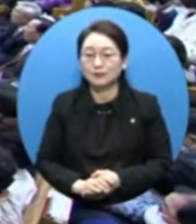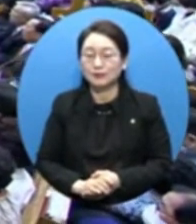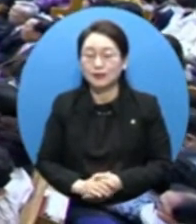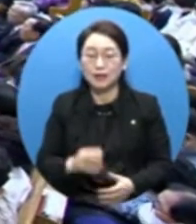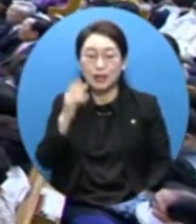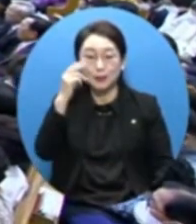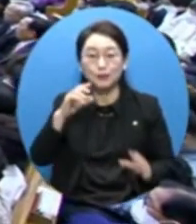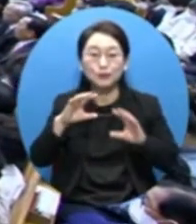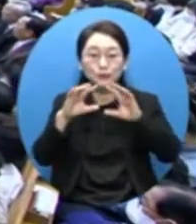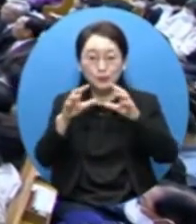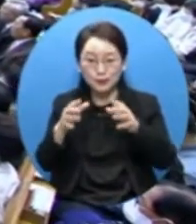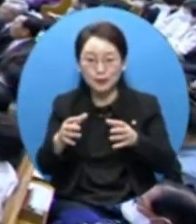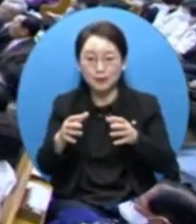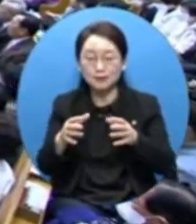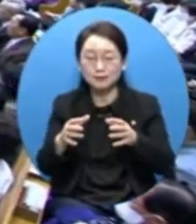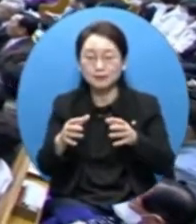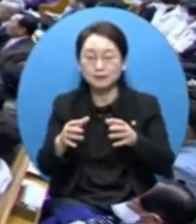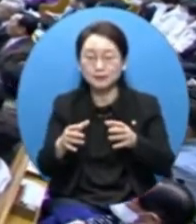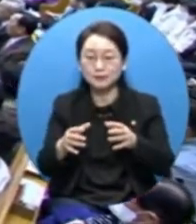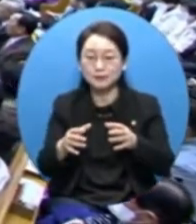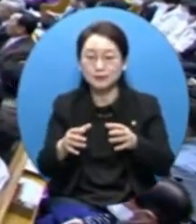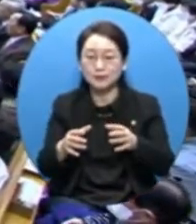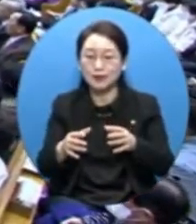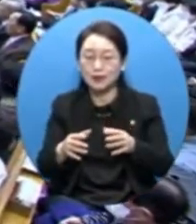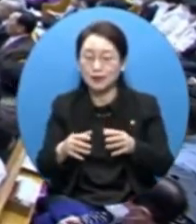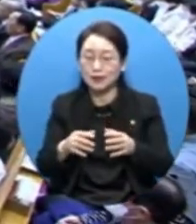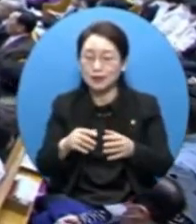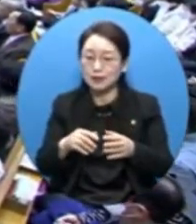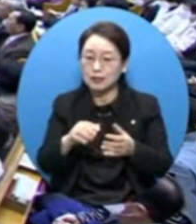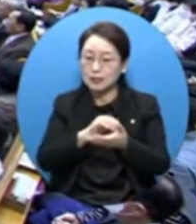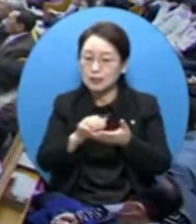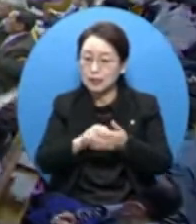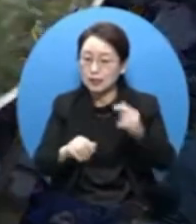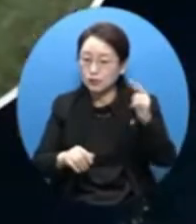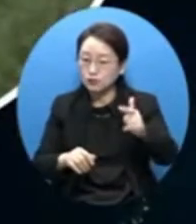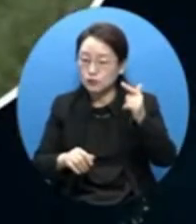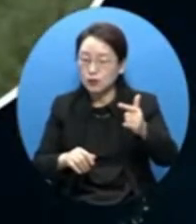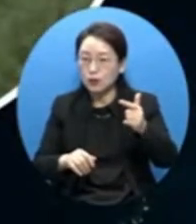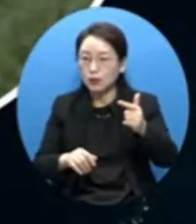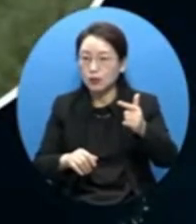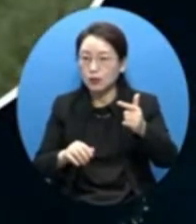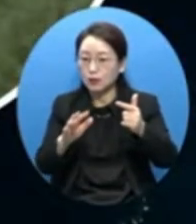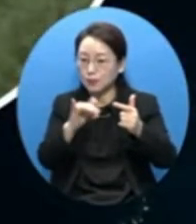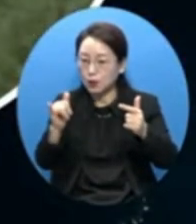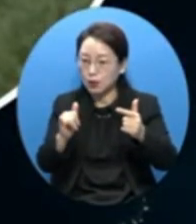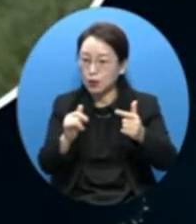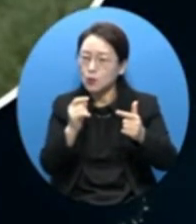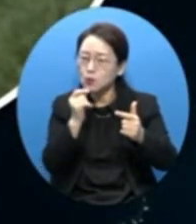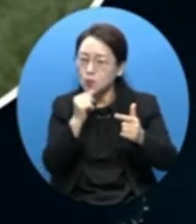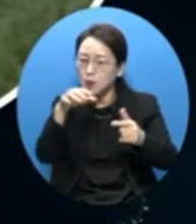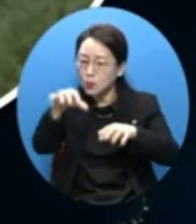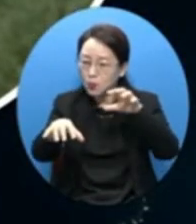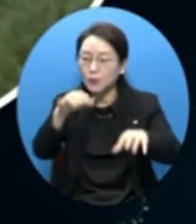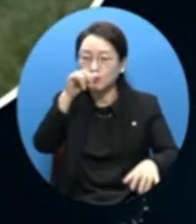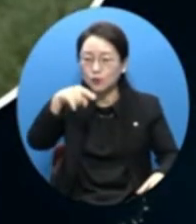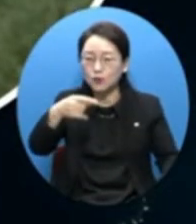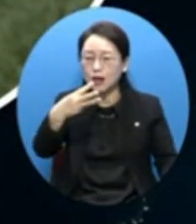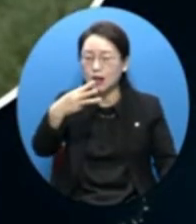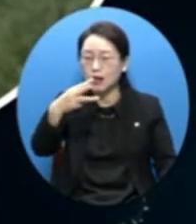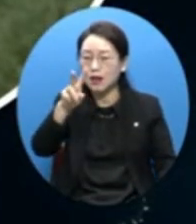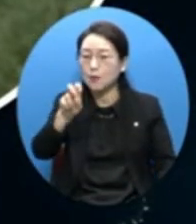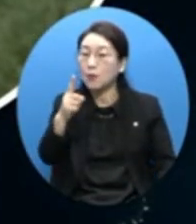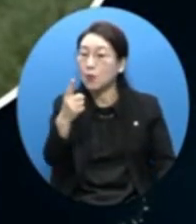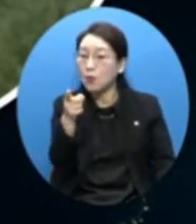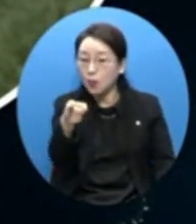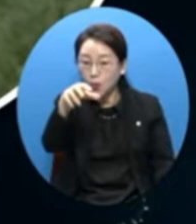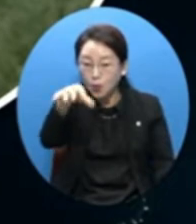미국에 인구가 6천 명 정도밖에 안 되는 윌모어라고 하는 켄터키주의 작은 마을이 있습니다. 이 마을에